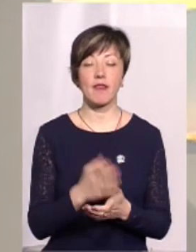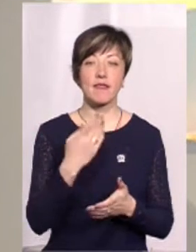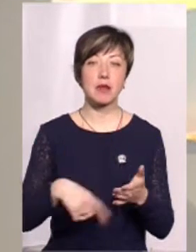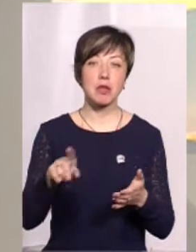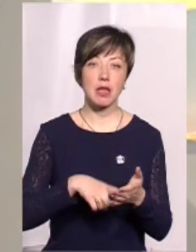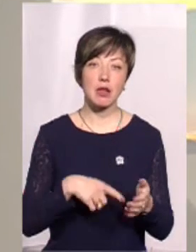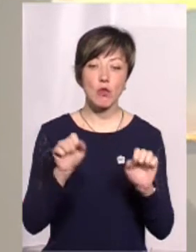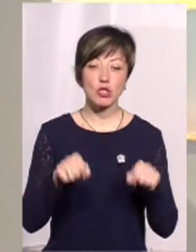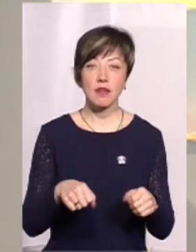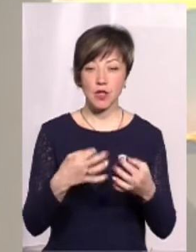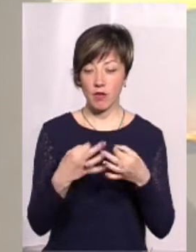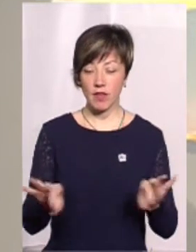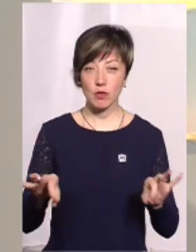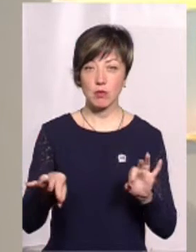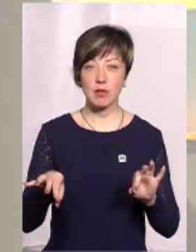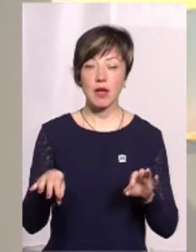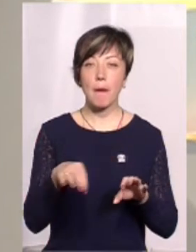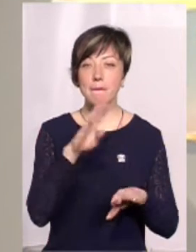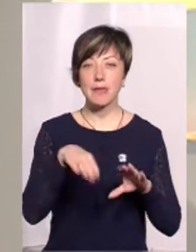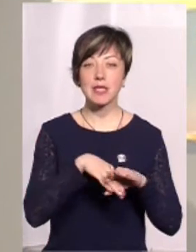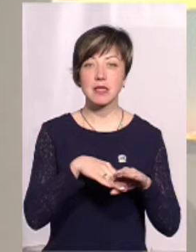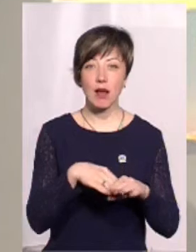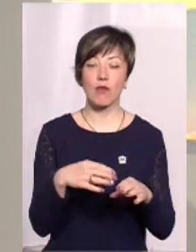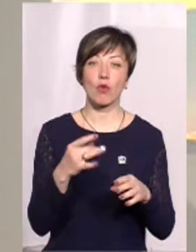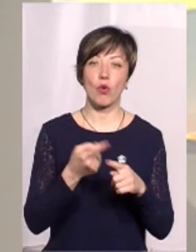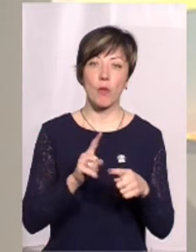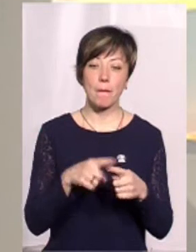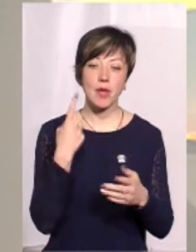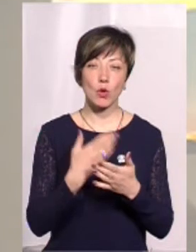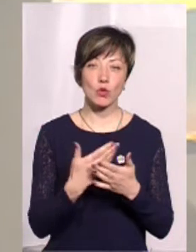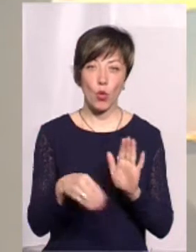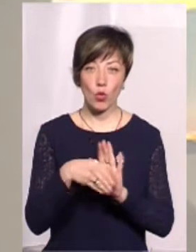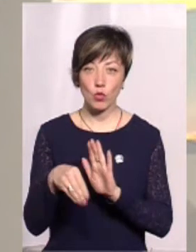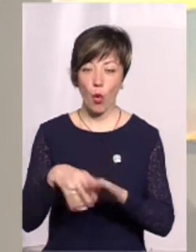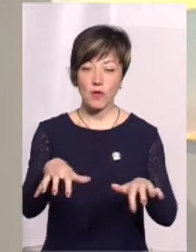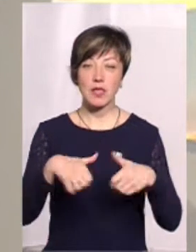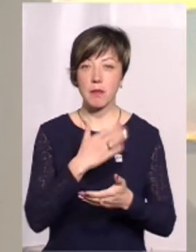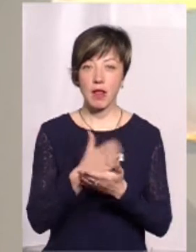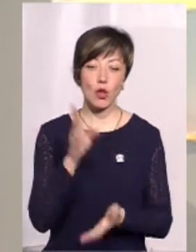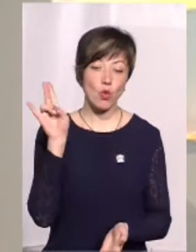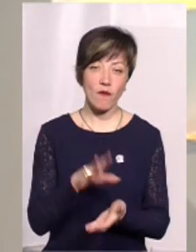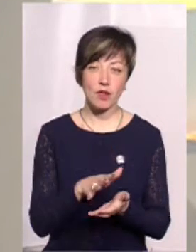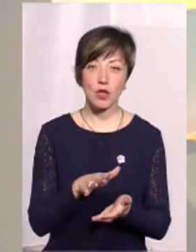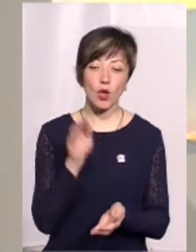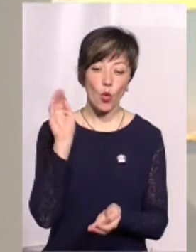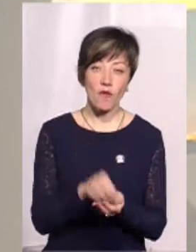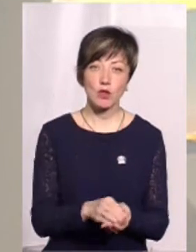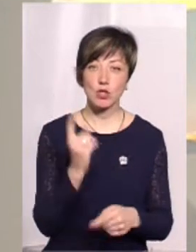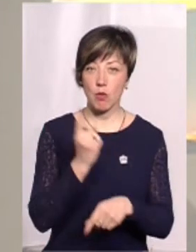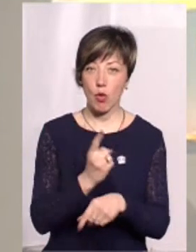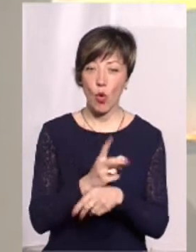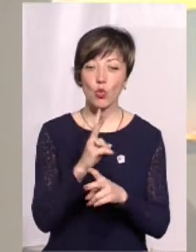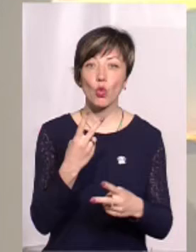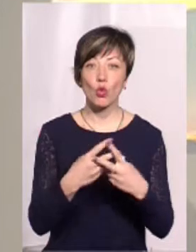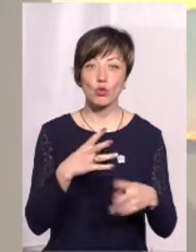відмінити можливість виходу під заставу підозрюваним у корупції, забезпечити конфіскацію майна та довічну заборону займати державні посади засудженим